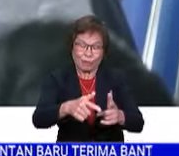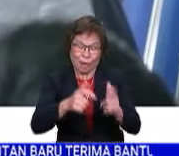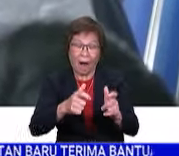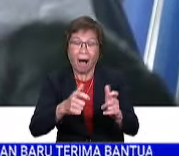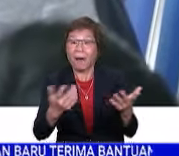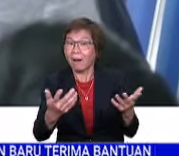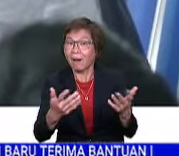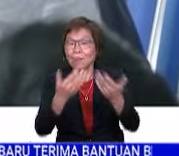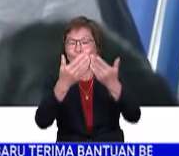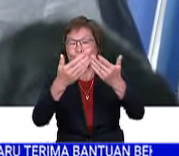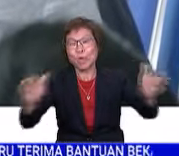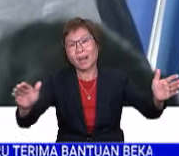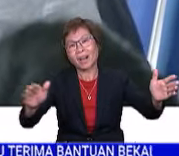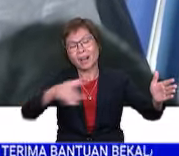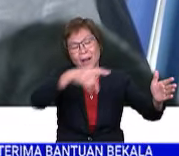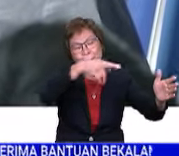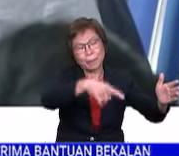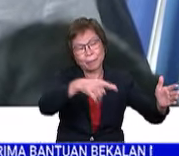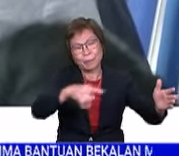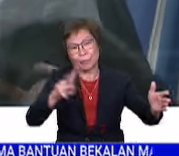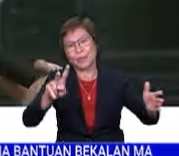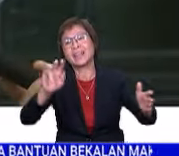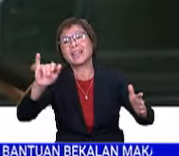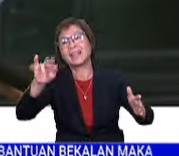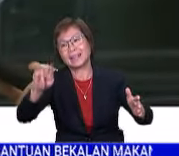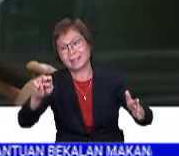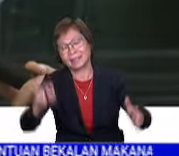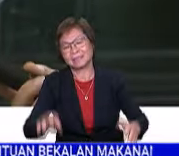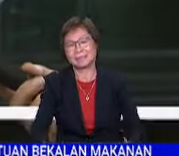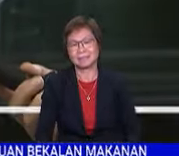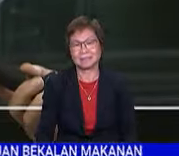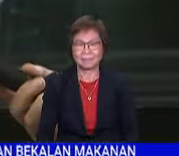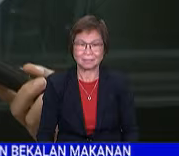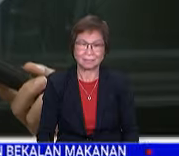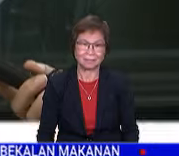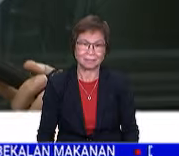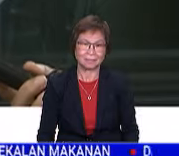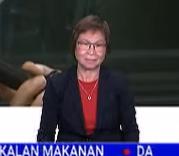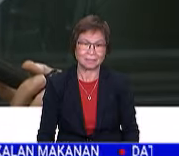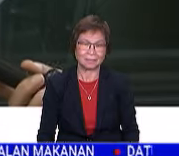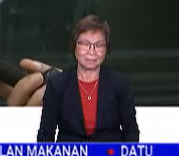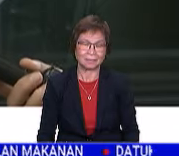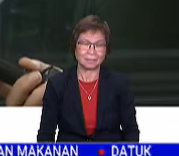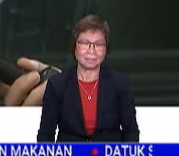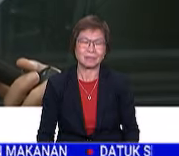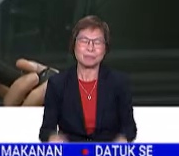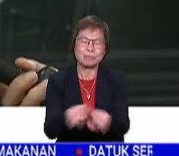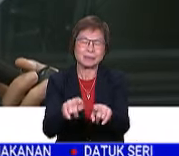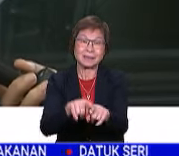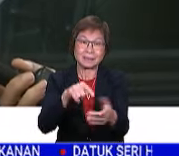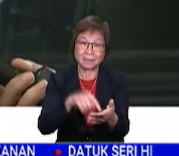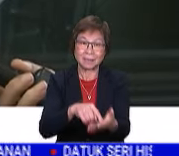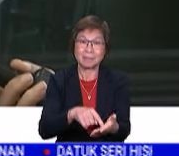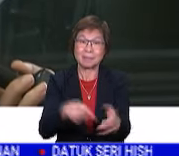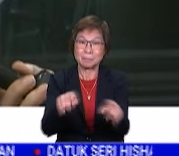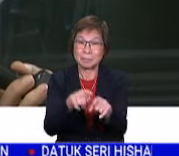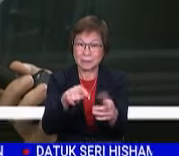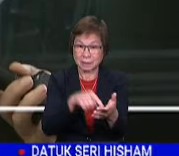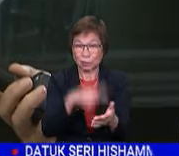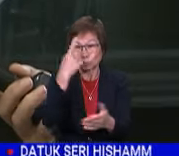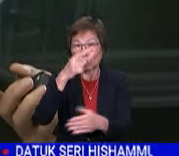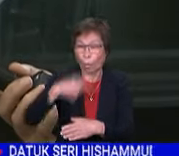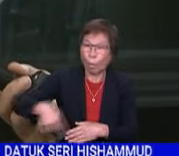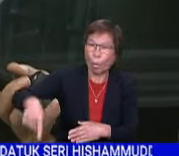dipercepat melalui pembukaan PPV IN. Kalau yang macam ni dia ni untuk baguslah untuk